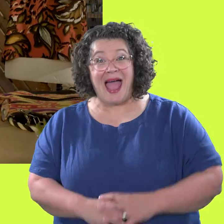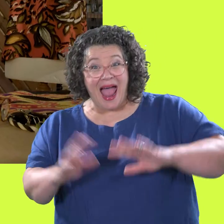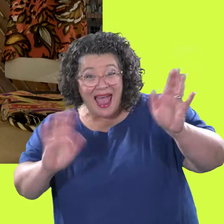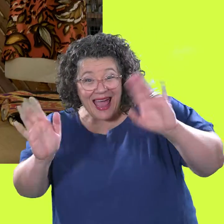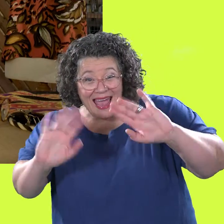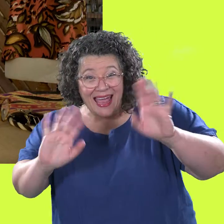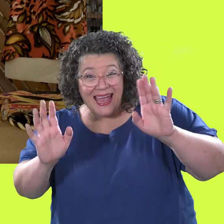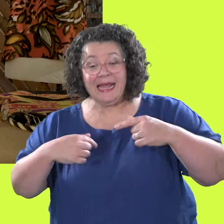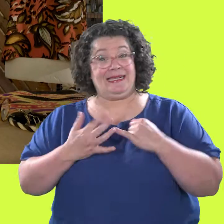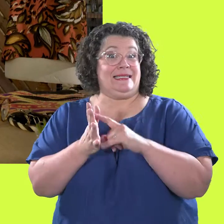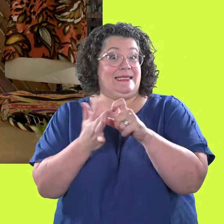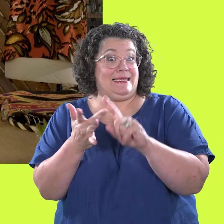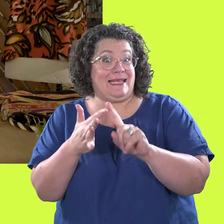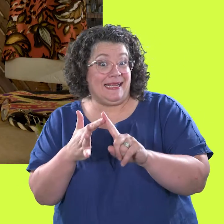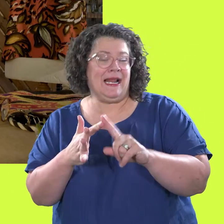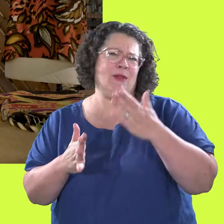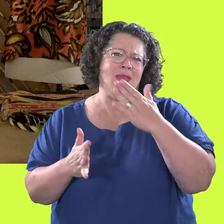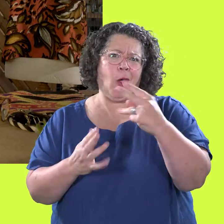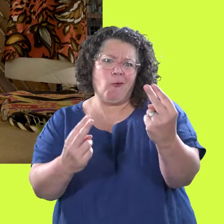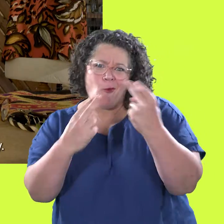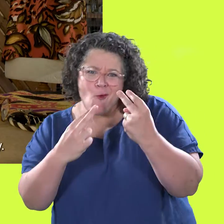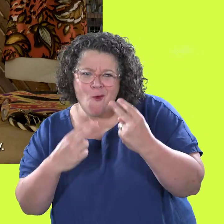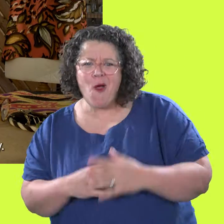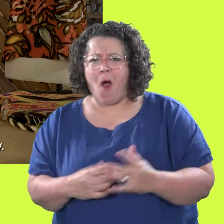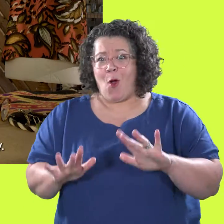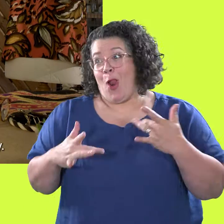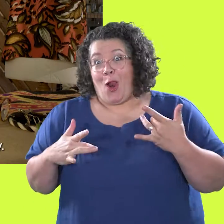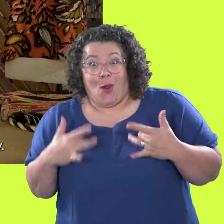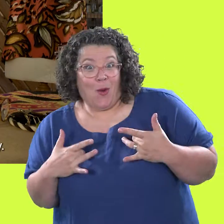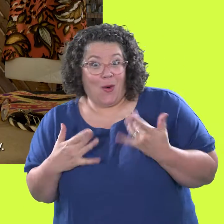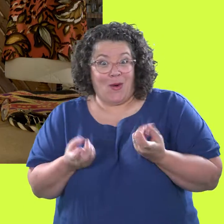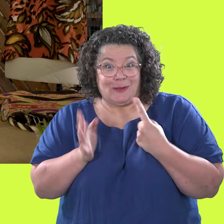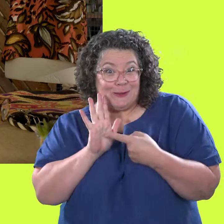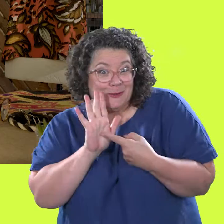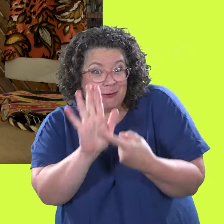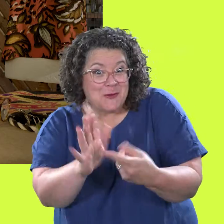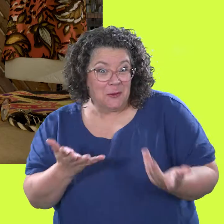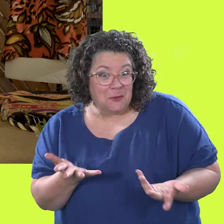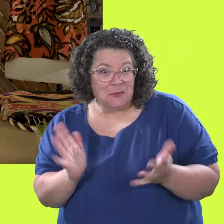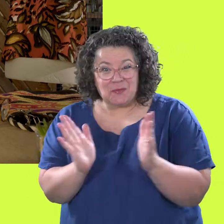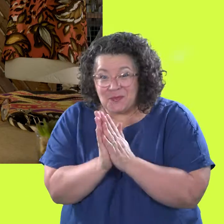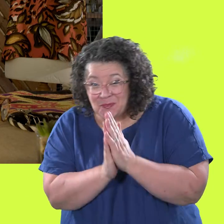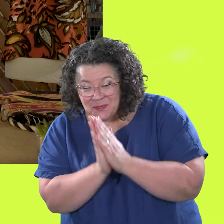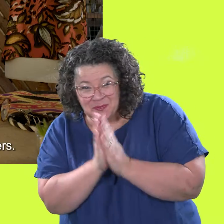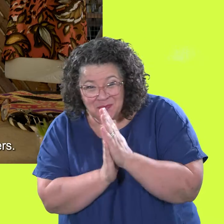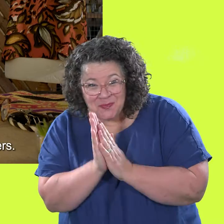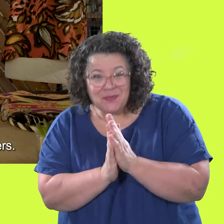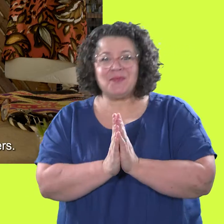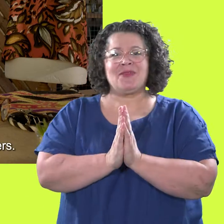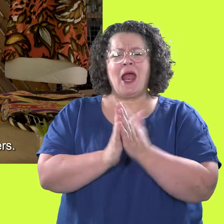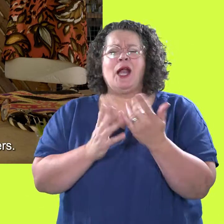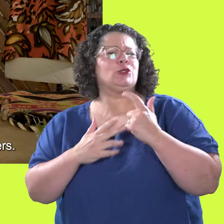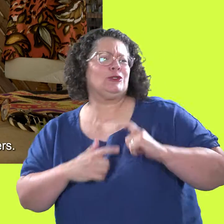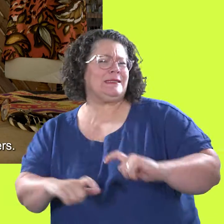Hey guys, Sadie sy'n ma. Diolch am diwnio mewn. Mae da fi loes o beth o ddiddorol i ddangos chi